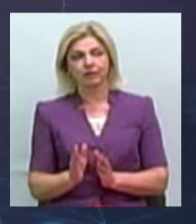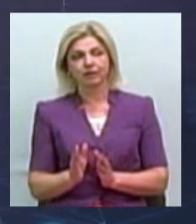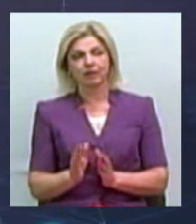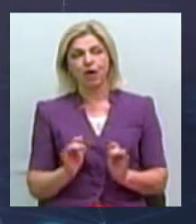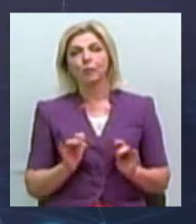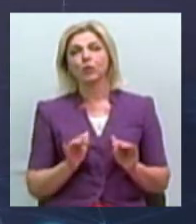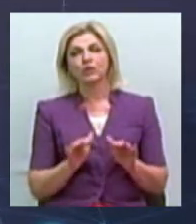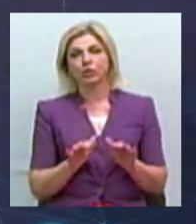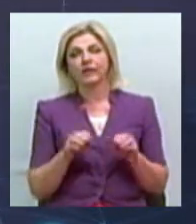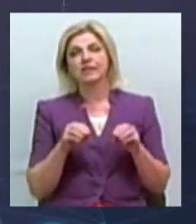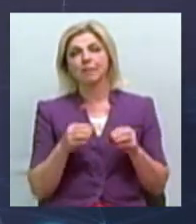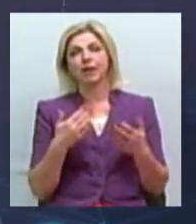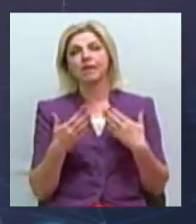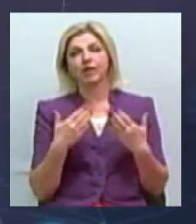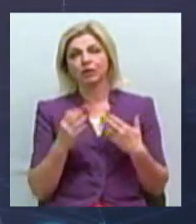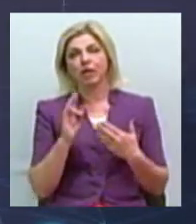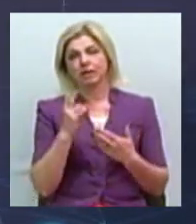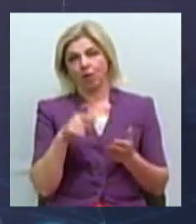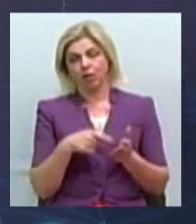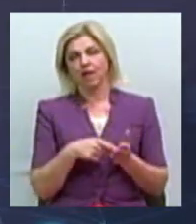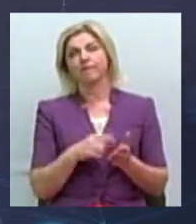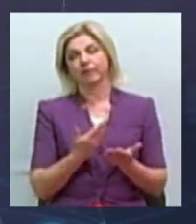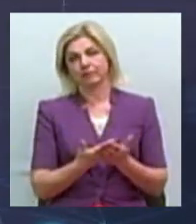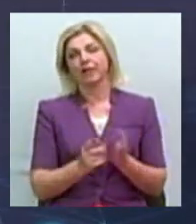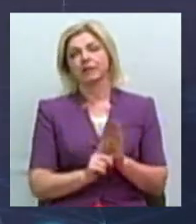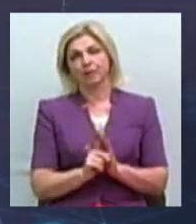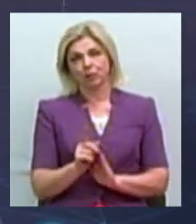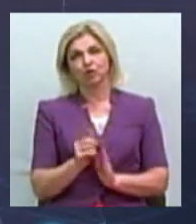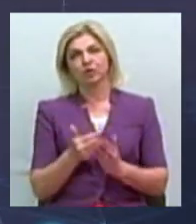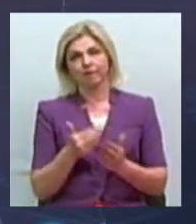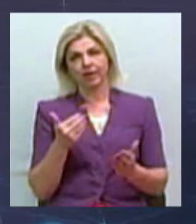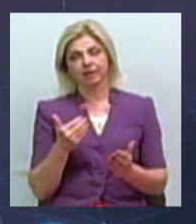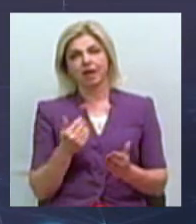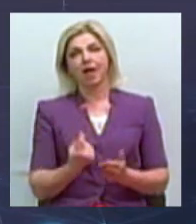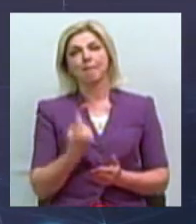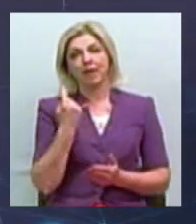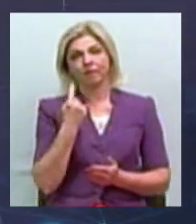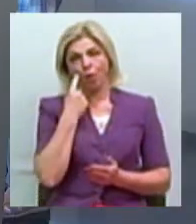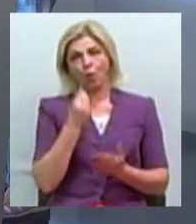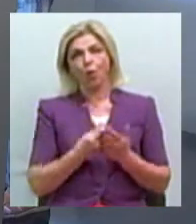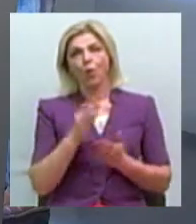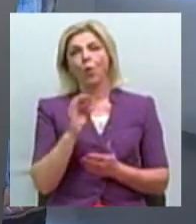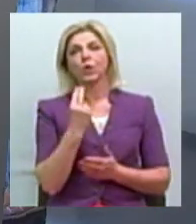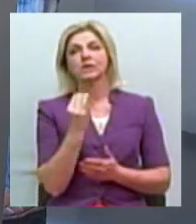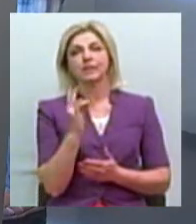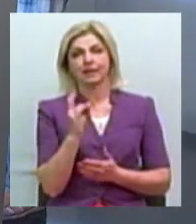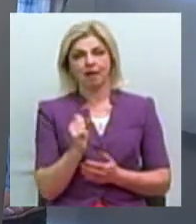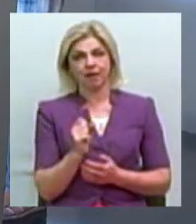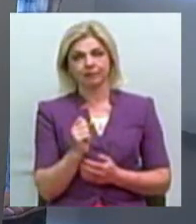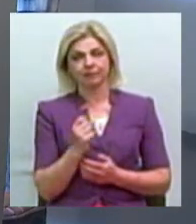процедура земельних відносин в Миколаєві, ну, починаючи від, мабуть, перше – це оцінка, так? Те, в чому саме ви